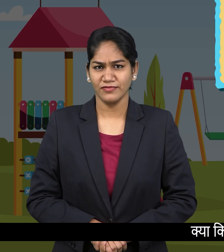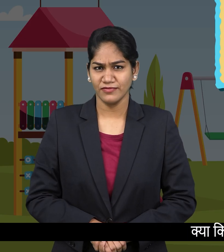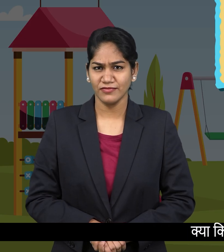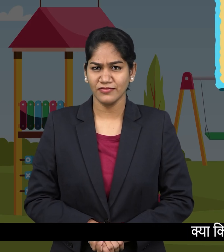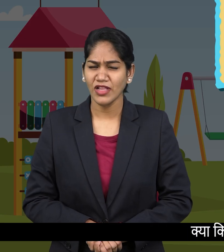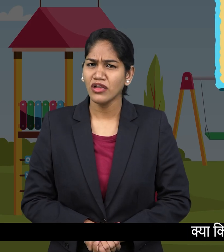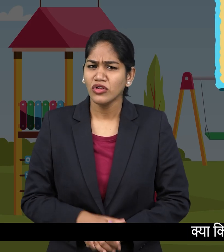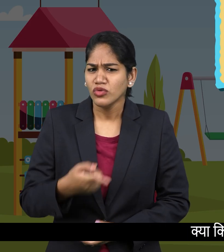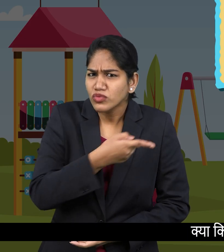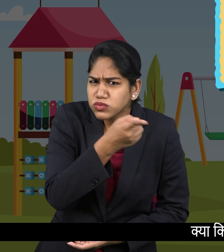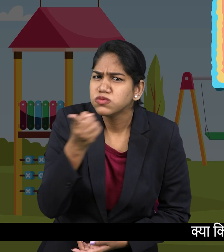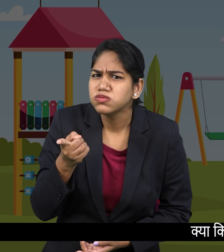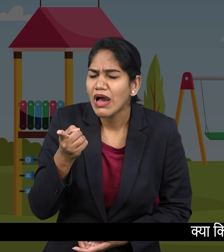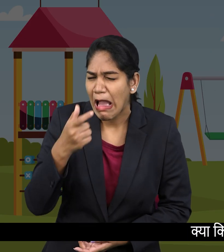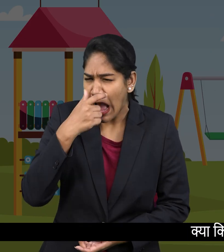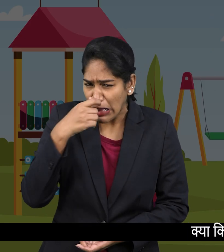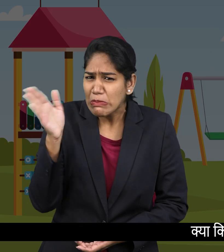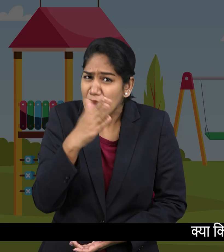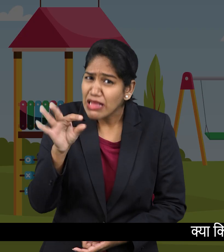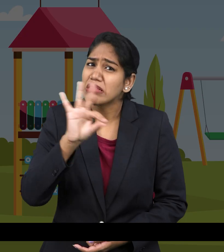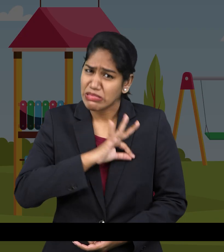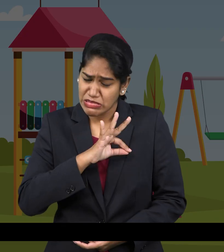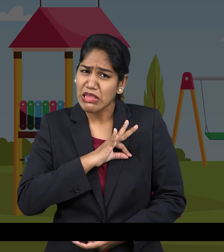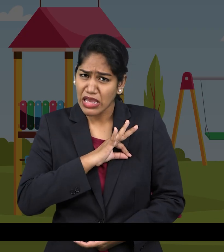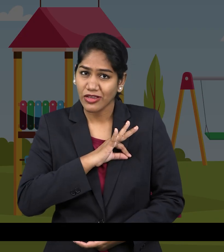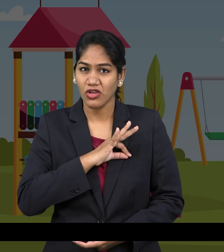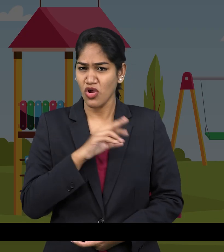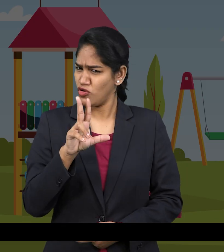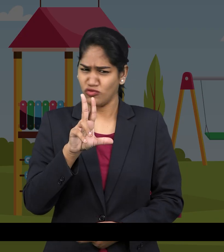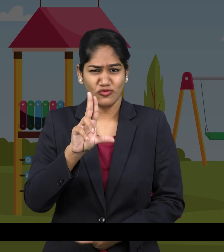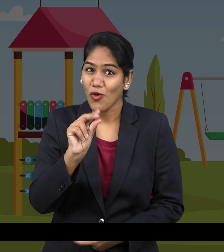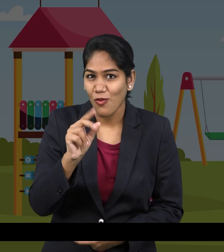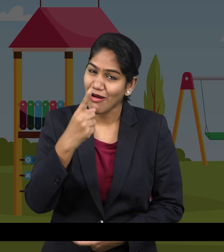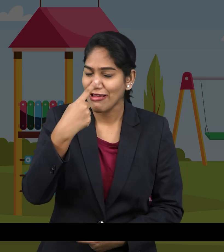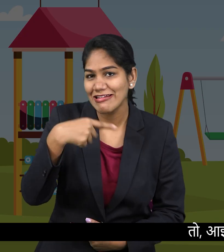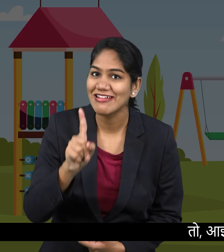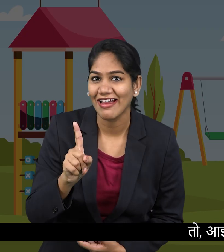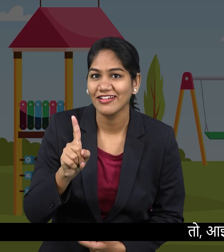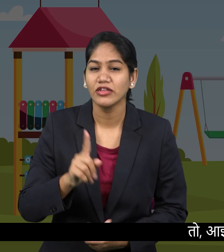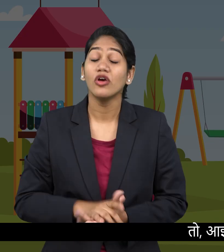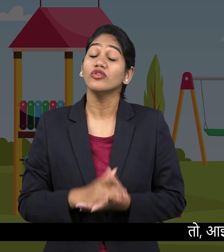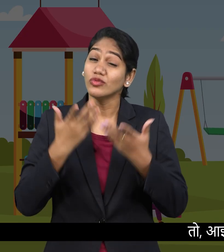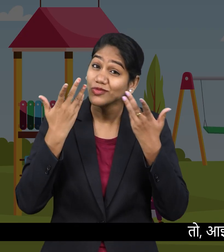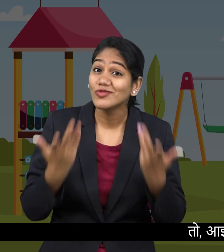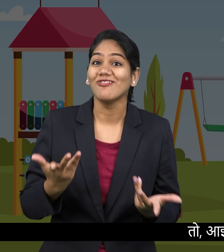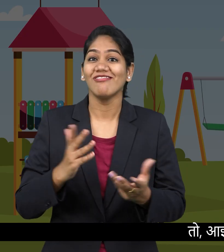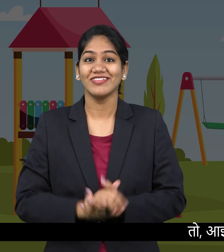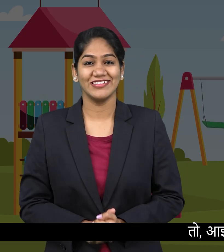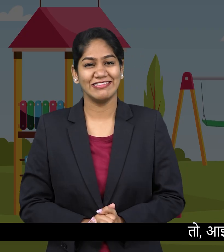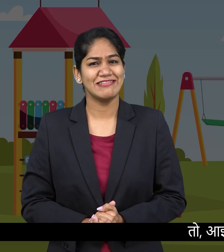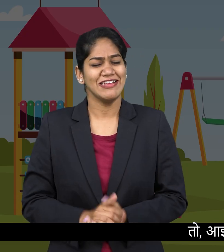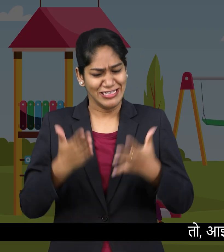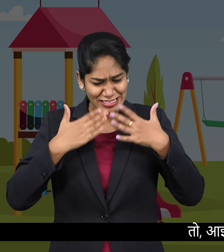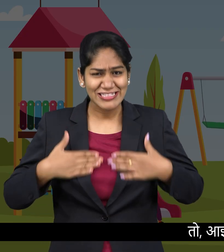क्या किसी को दुर्गंध पसंद है? नहीं है ना? तो आइए साफ और ताजा रहे।